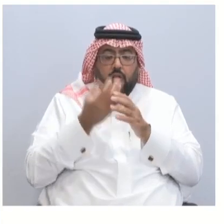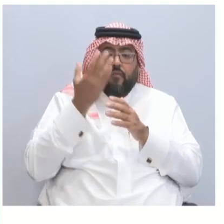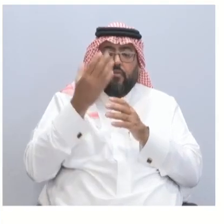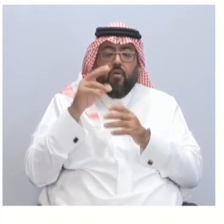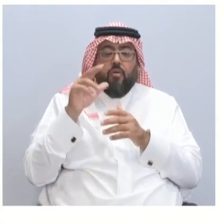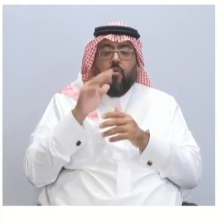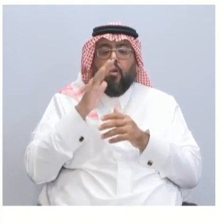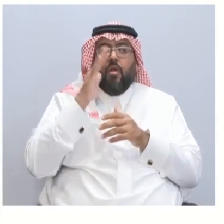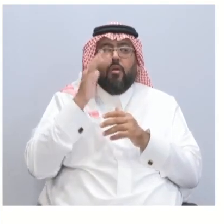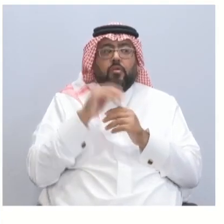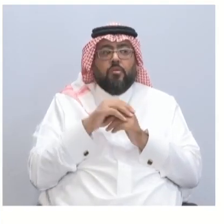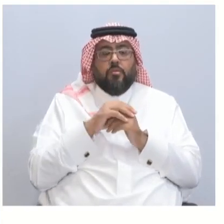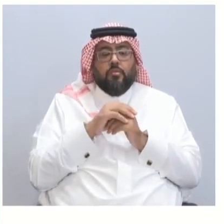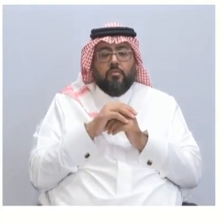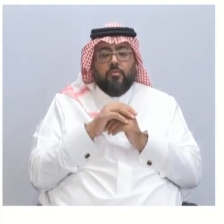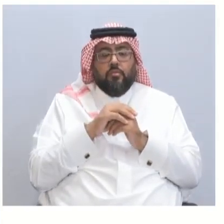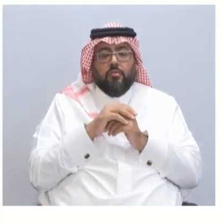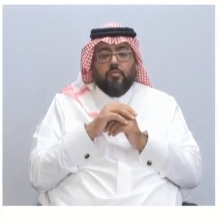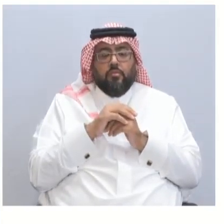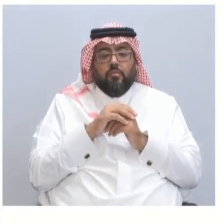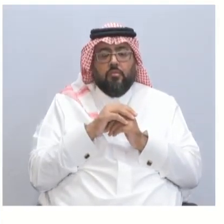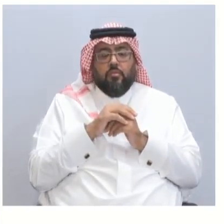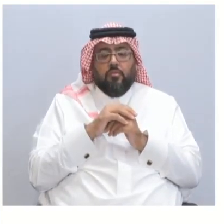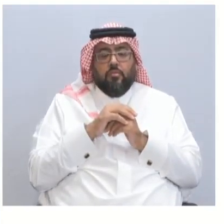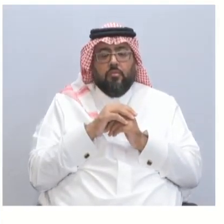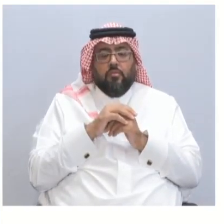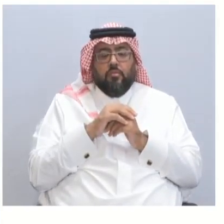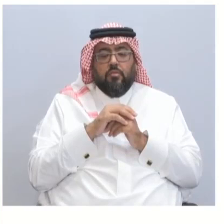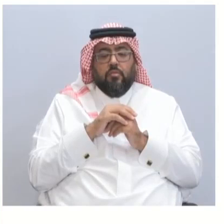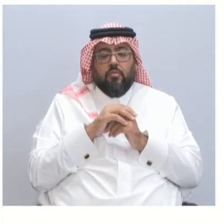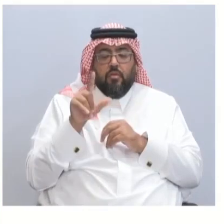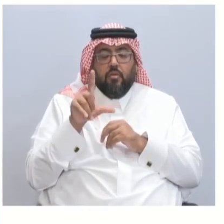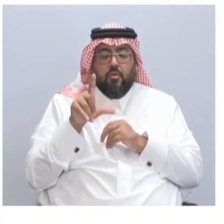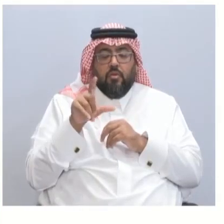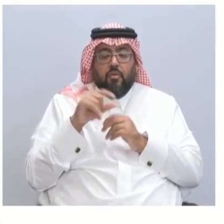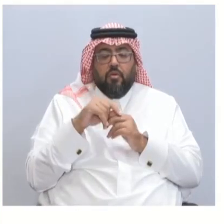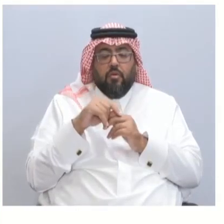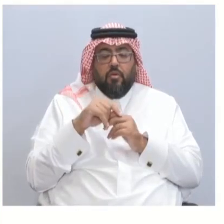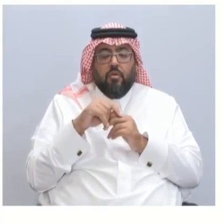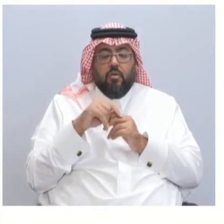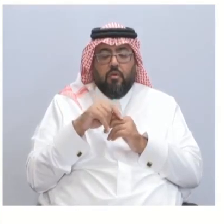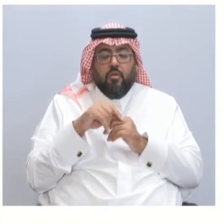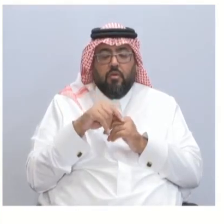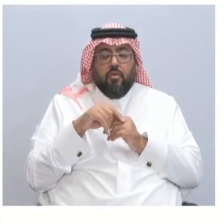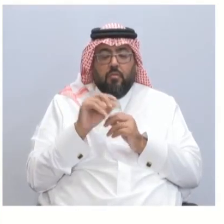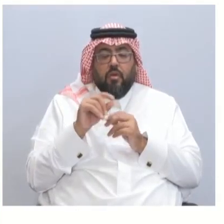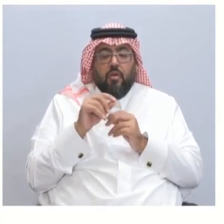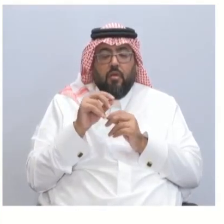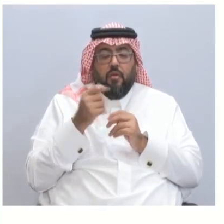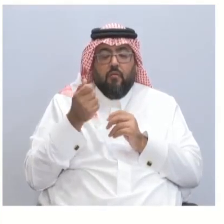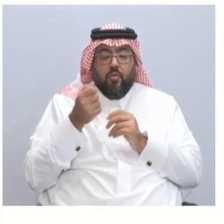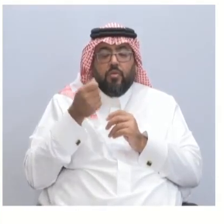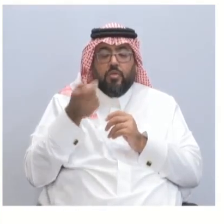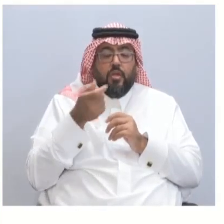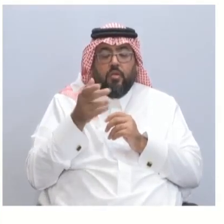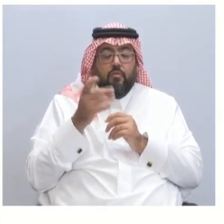المواد الخام توافر مصادر الطاقه وجود راس مال